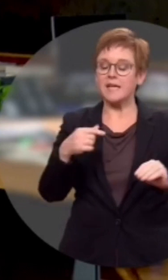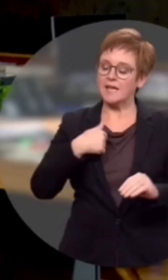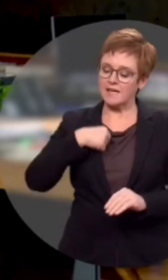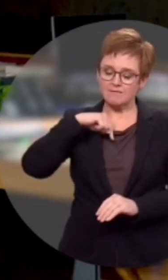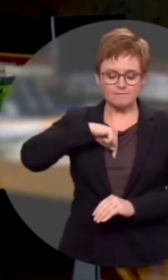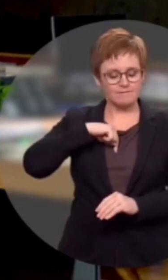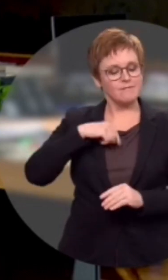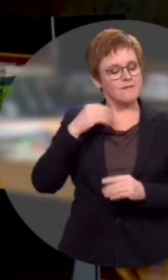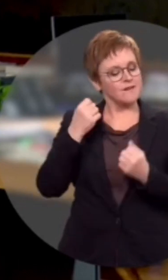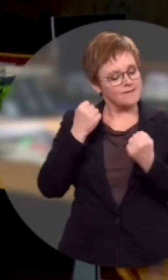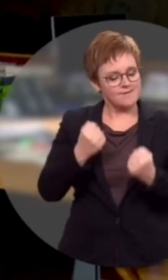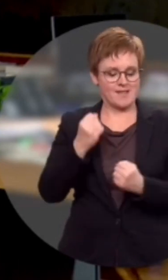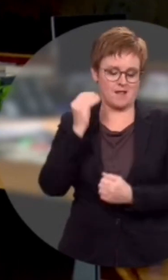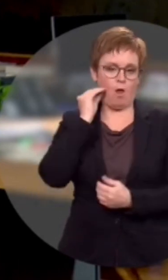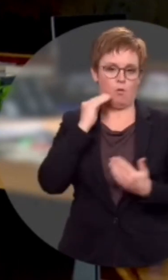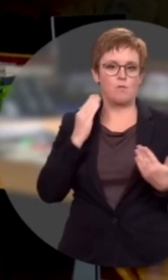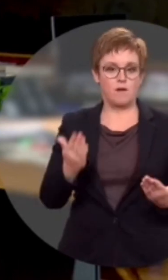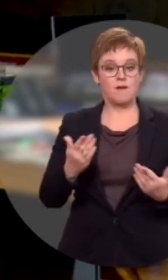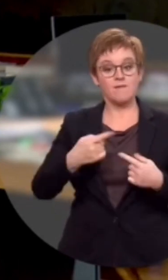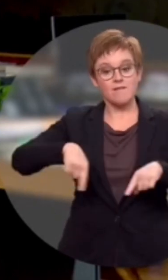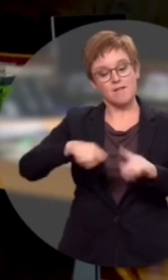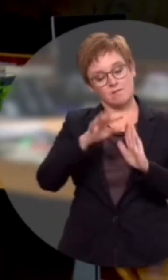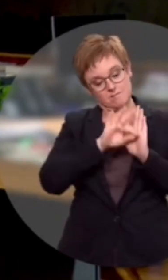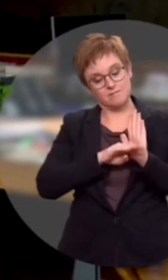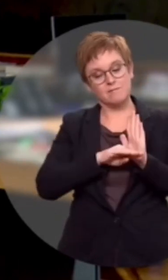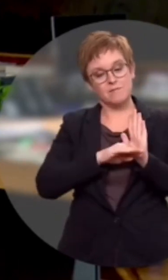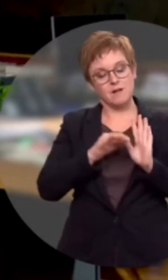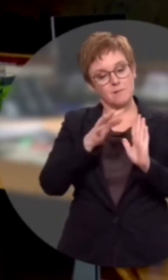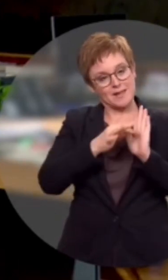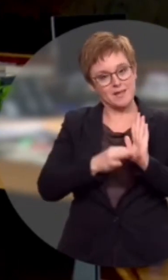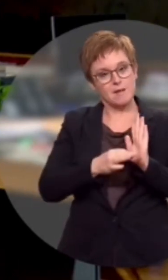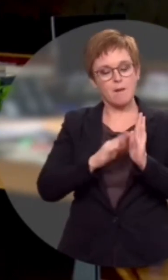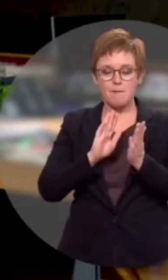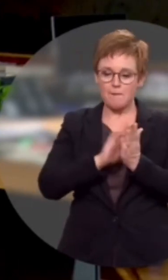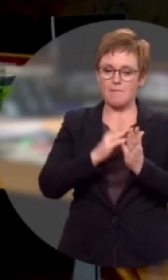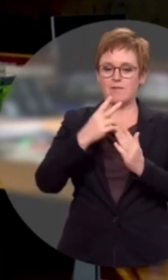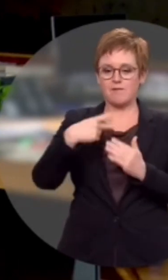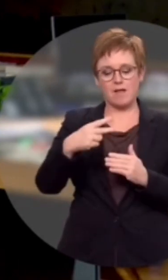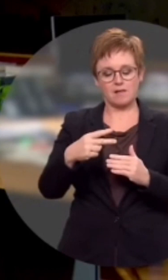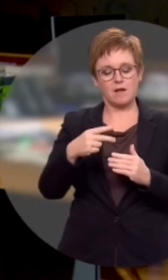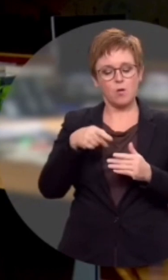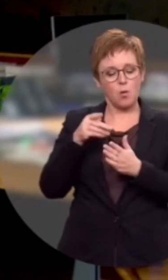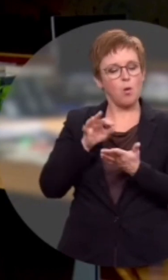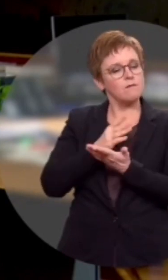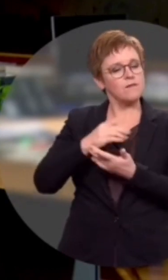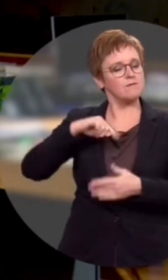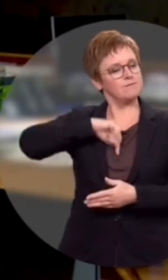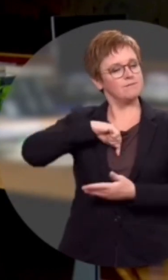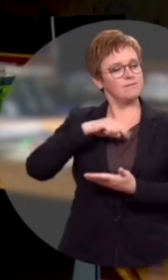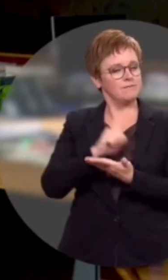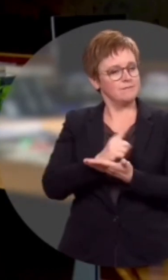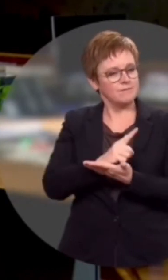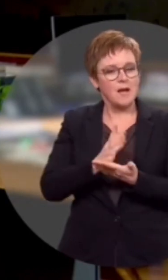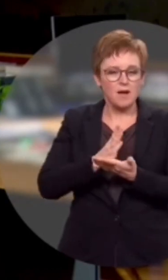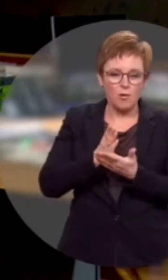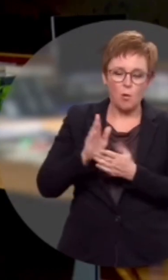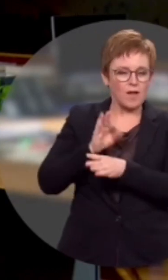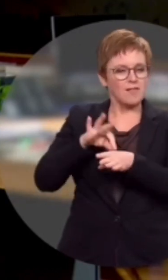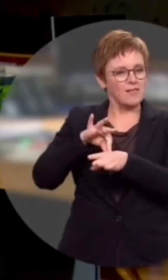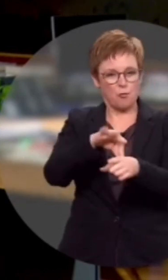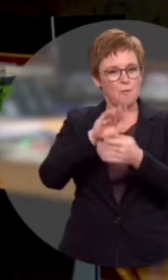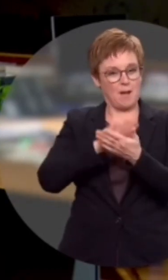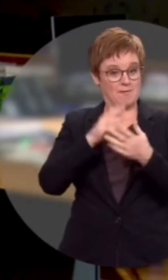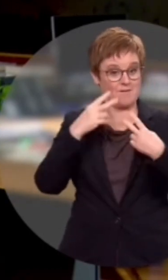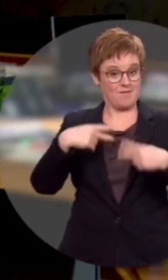daran glaube, wenn wir diese Prinzipien hochhalten und uns daran orientieren, wenn wir alle